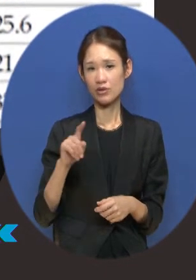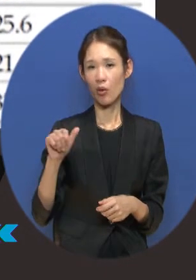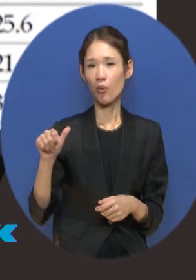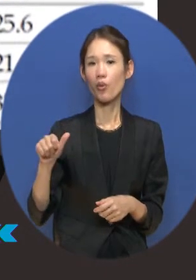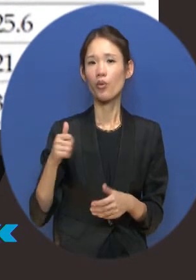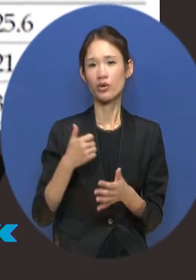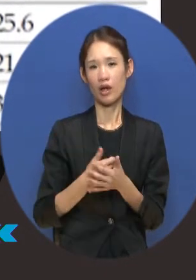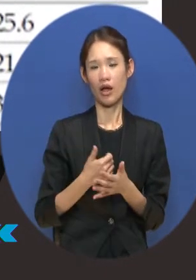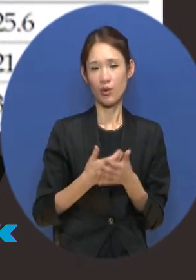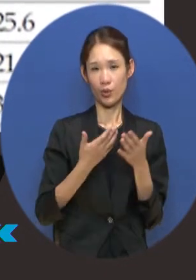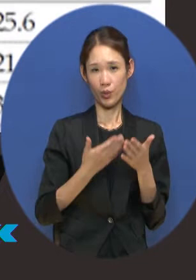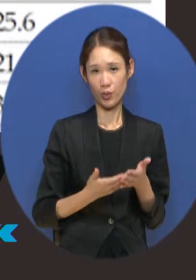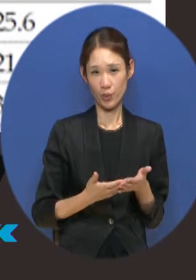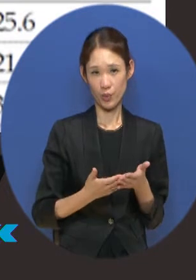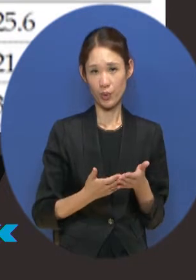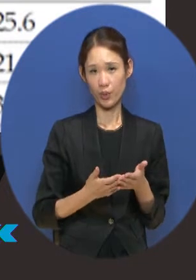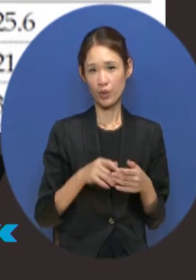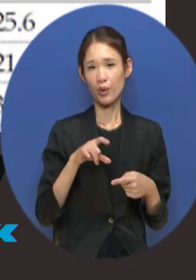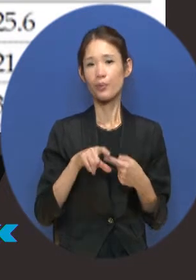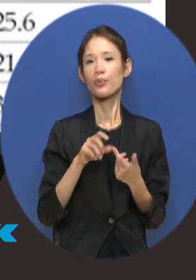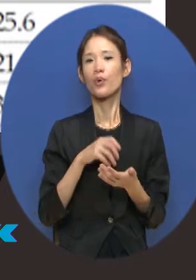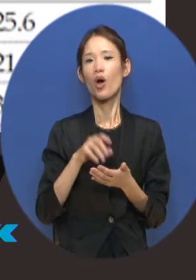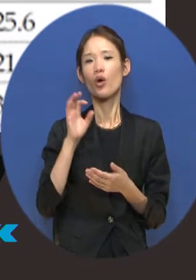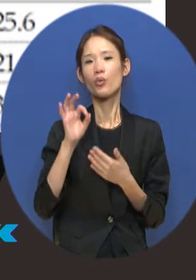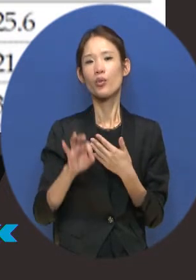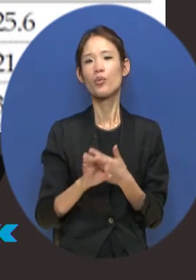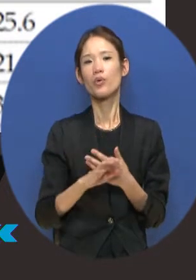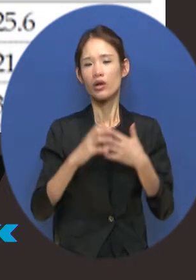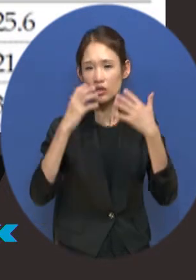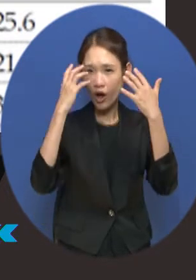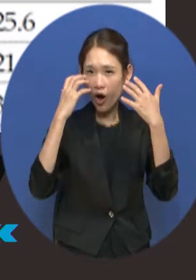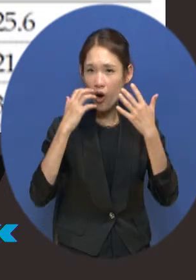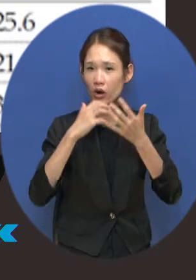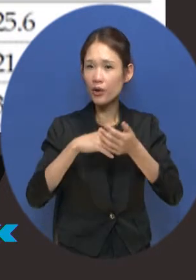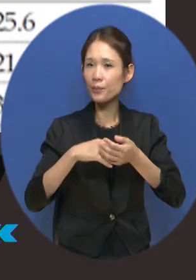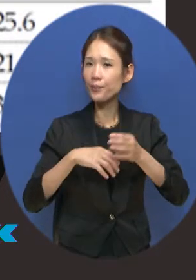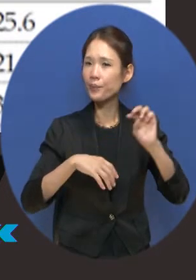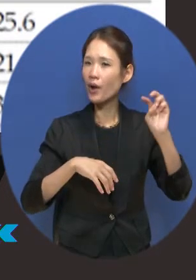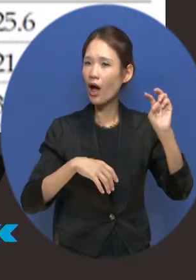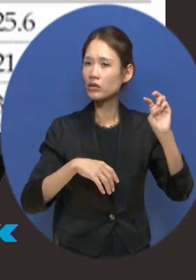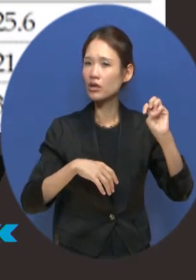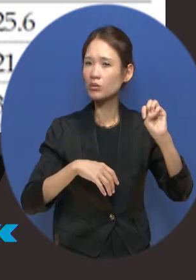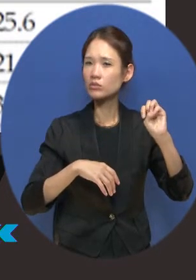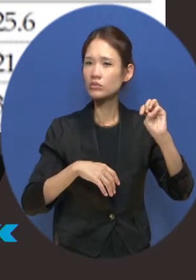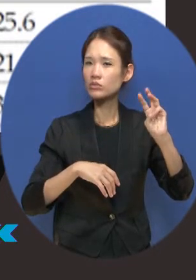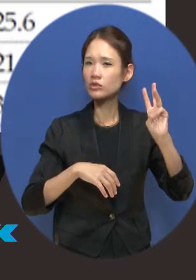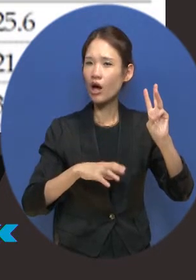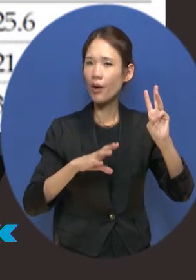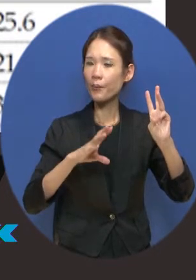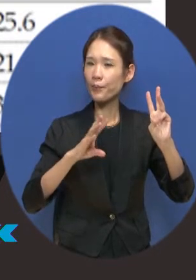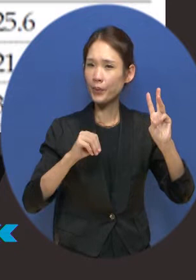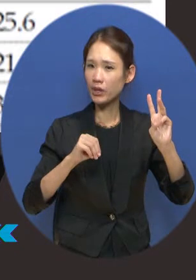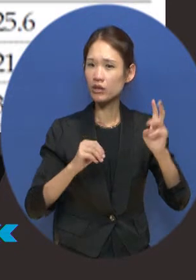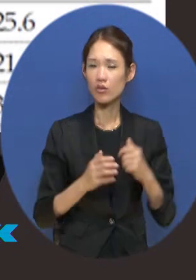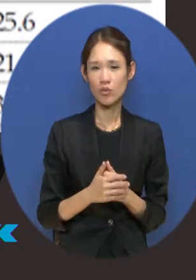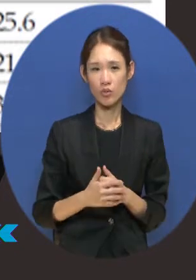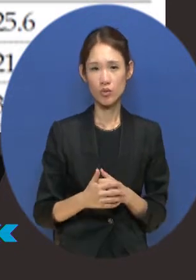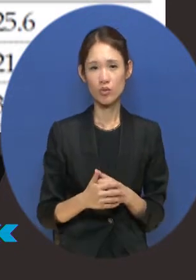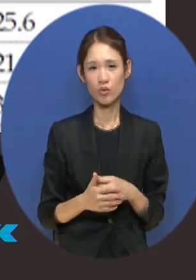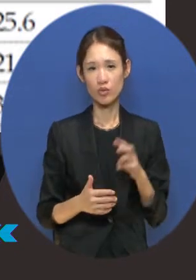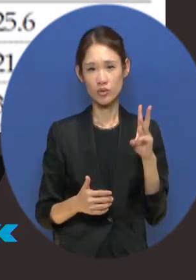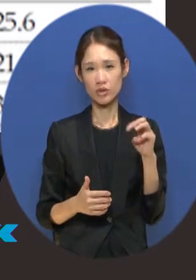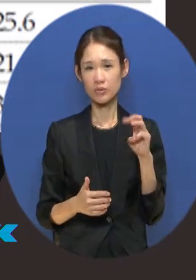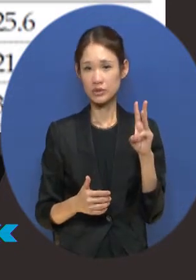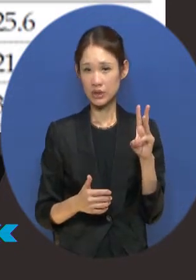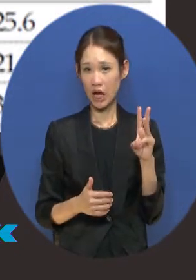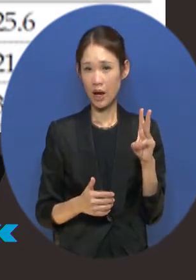주어졌습니다. 그래서 평균적으로 보면은 여름이 한 33 정도, 33